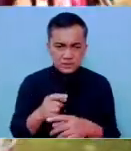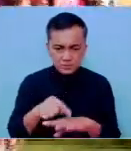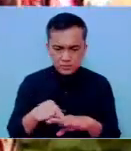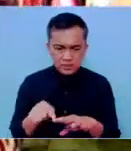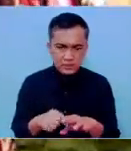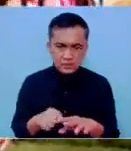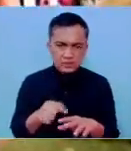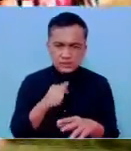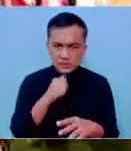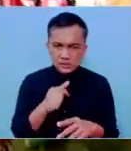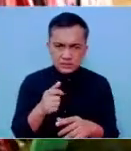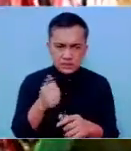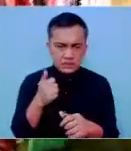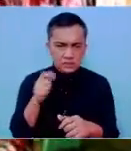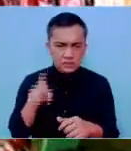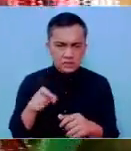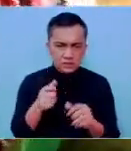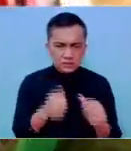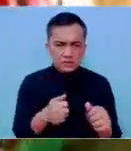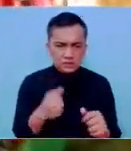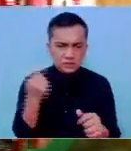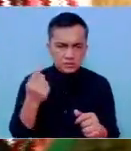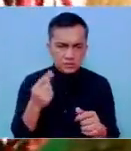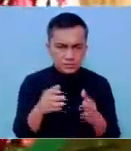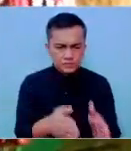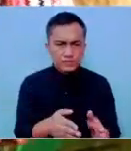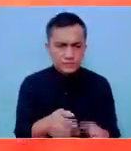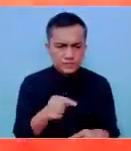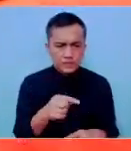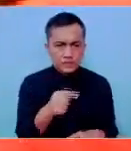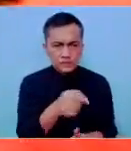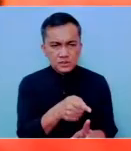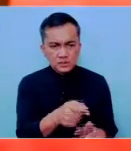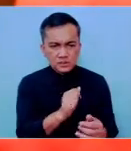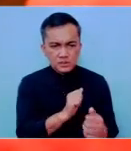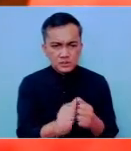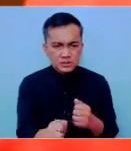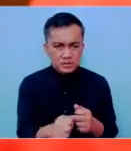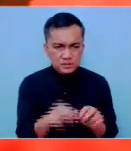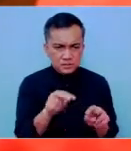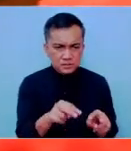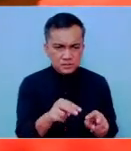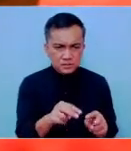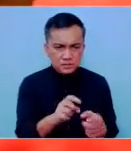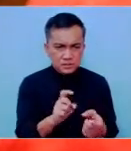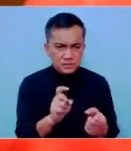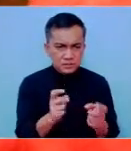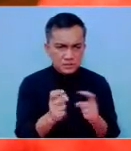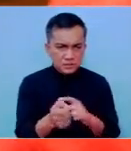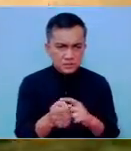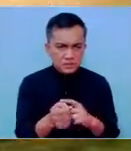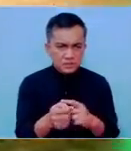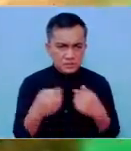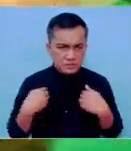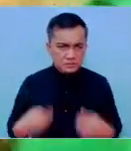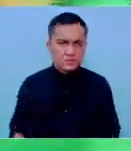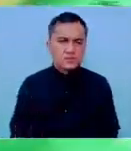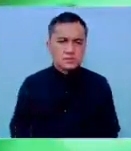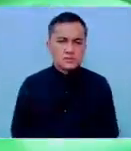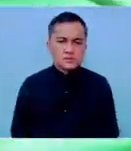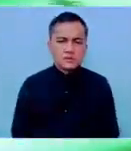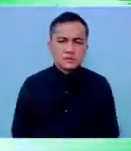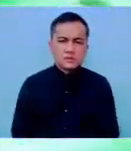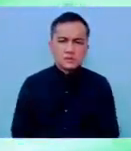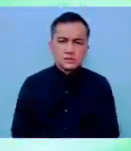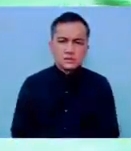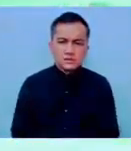hindi dapat tularan ay ang naging tanging pamamaraan niya para malampasan ang nakikita niyang pagbabago sa kanyang katawan Bukod sa